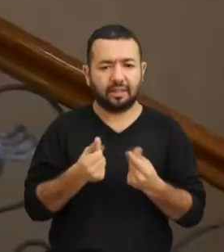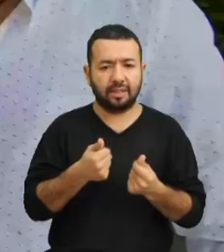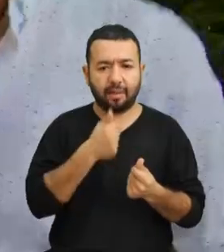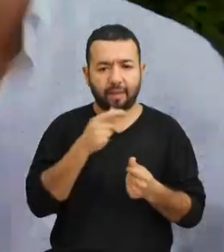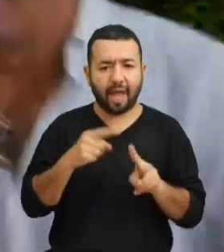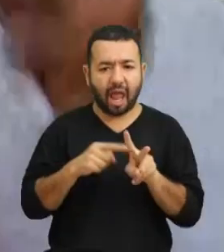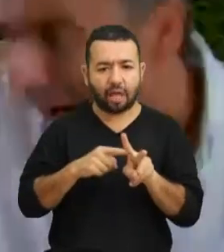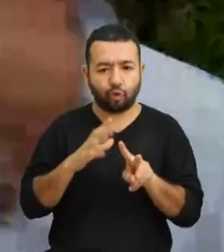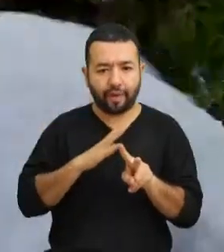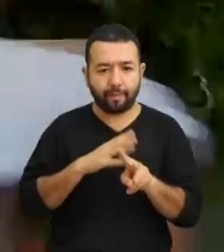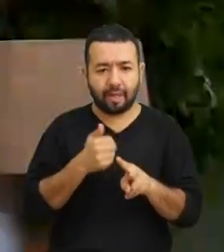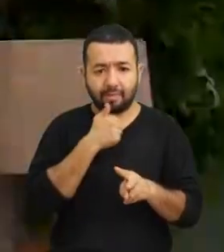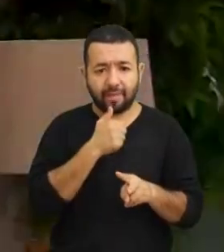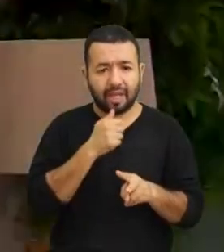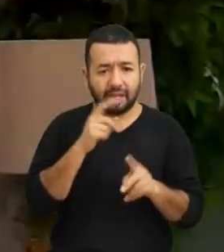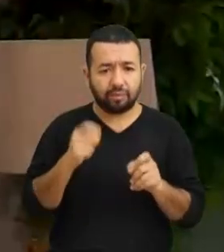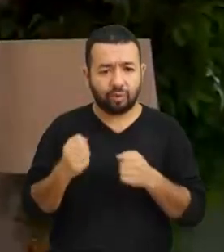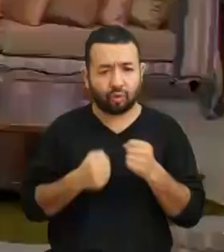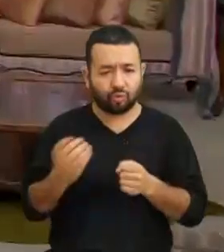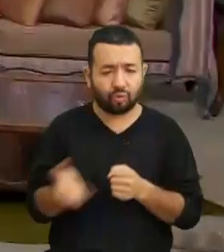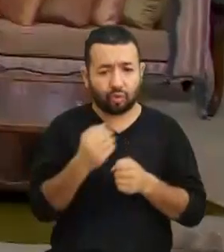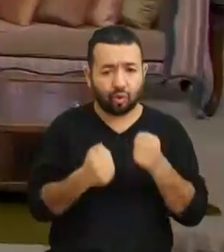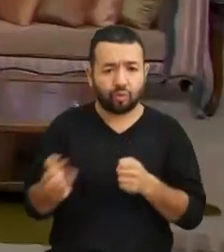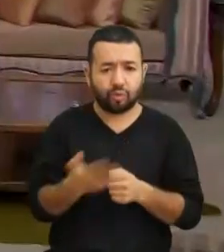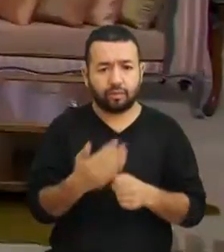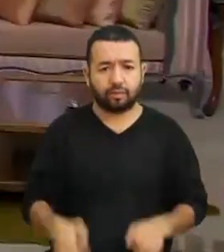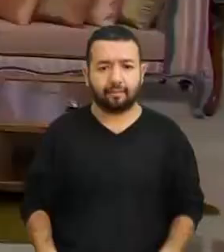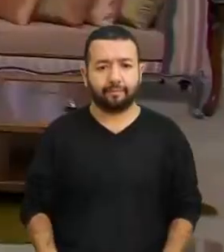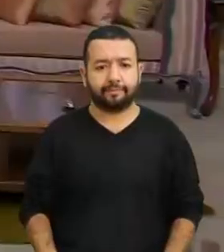var mıydı? Baba! Koşun ulan koşun.